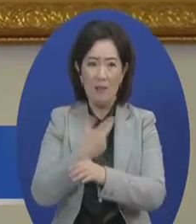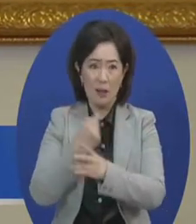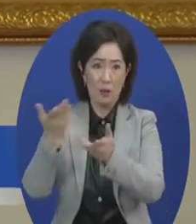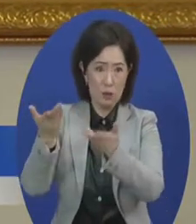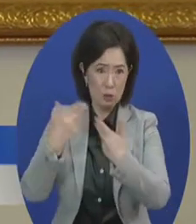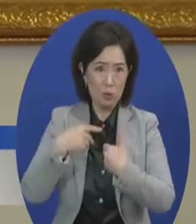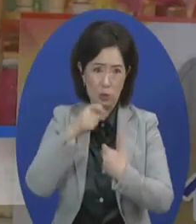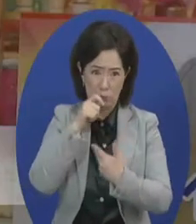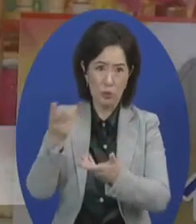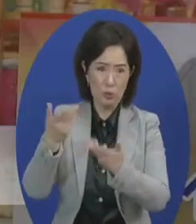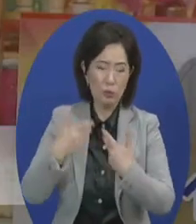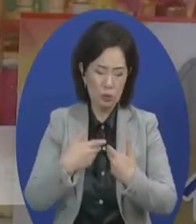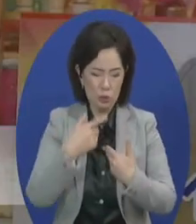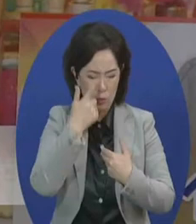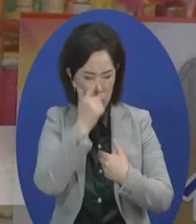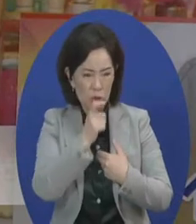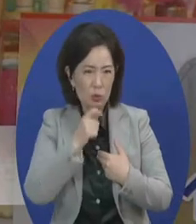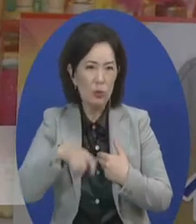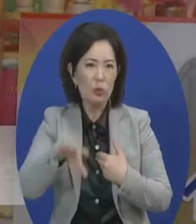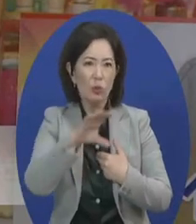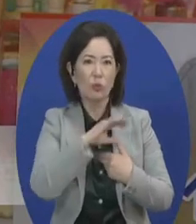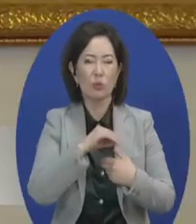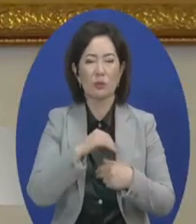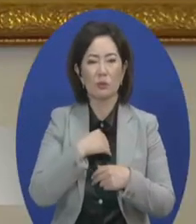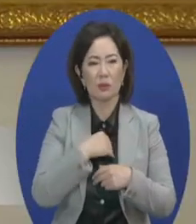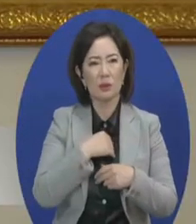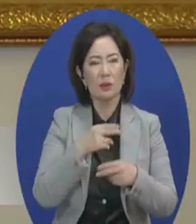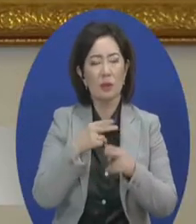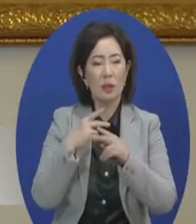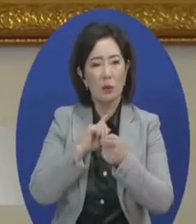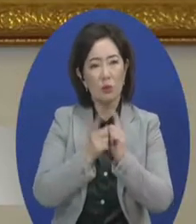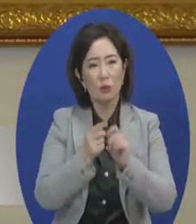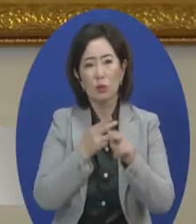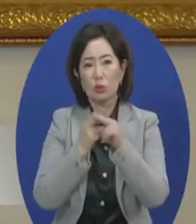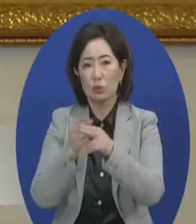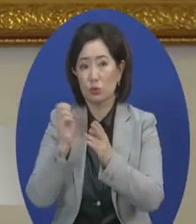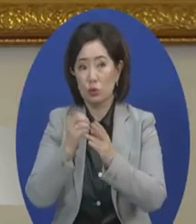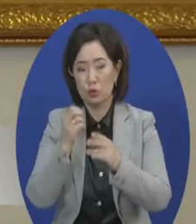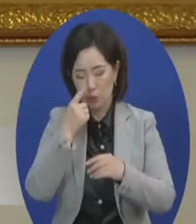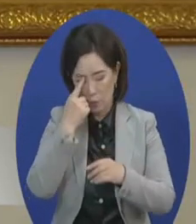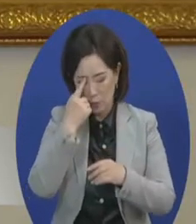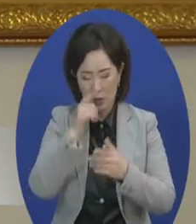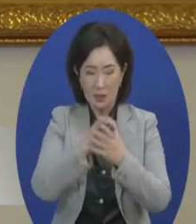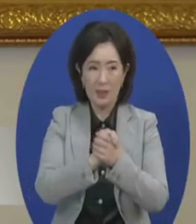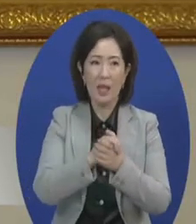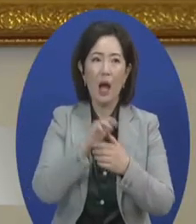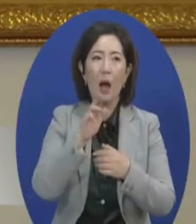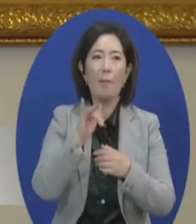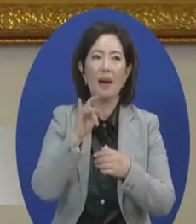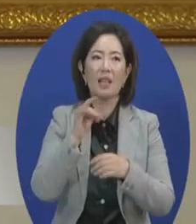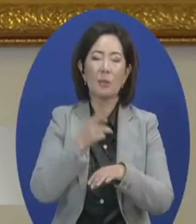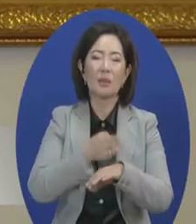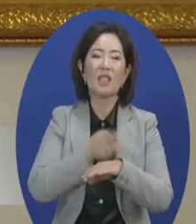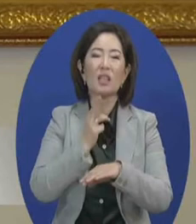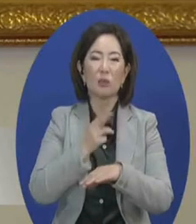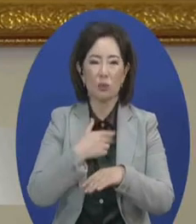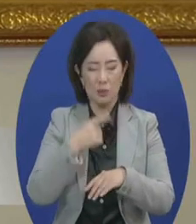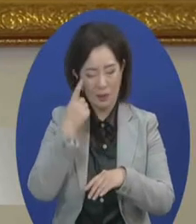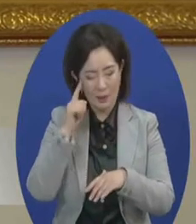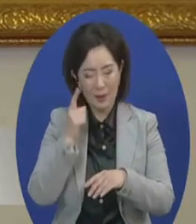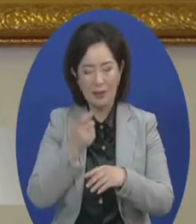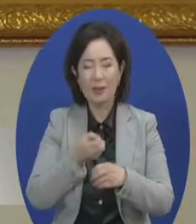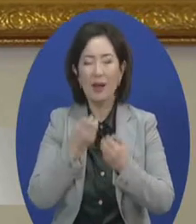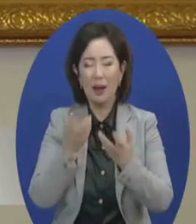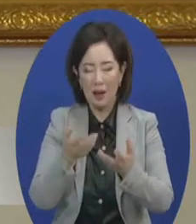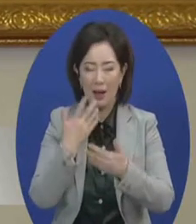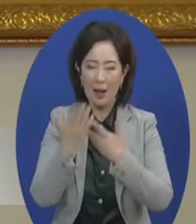өгсөн буцалтгүй тусламжаар Монголын ард түмэн одоо бид нар бас туслах ёстой гэдэг ингээд Монгол энэтхэгийн парламентын бүлгийн тэргүүнийхээ хувьд одоо